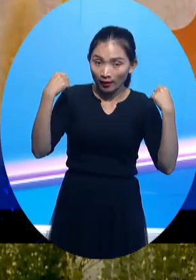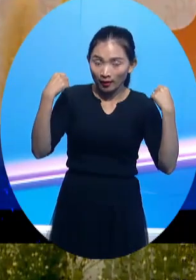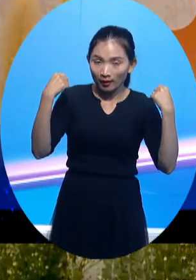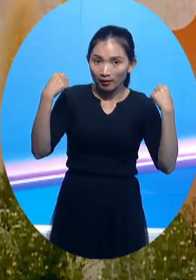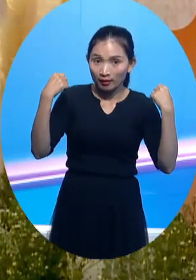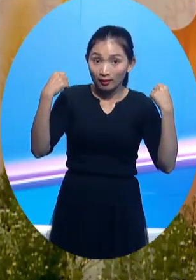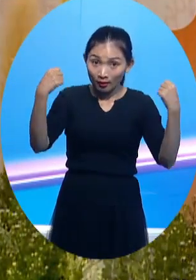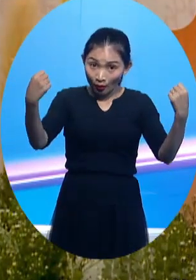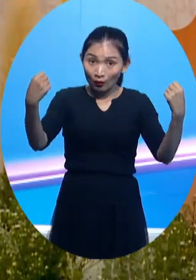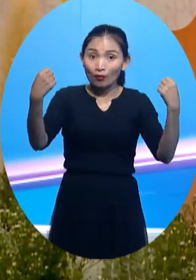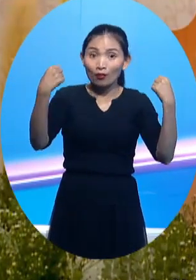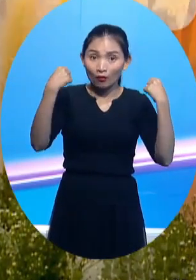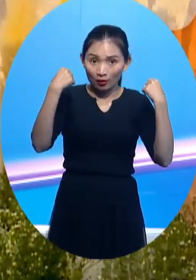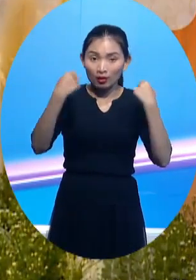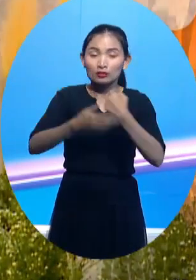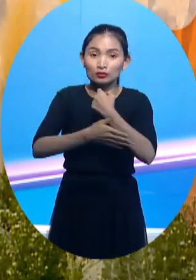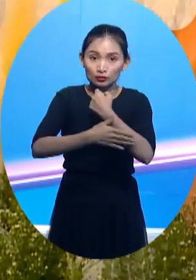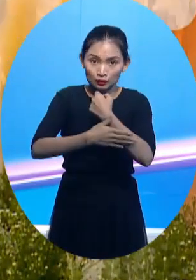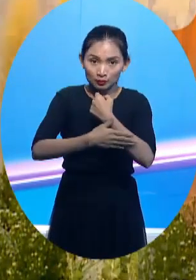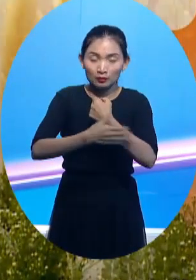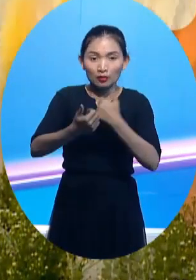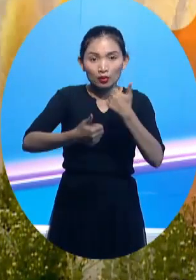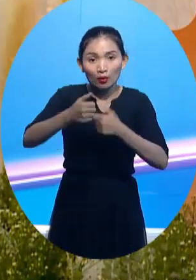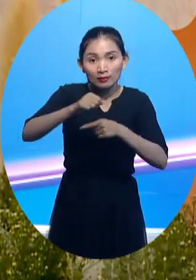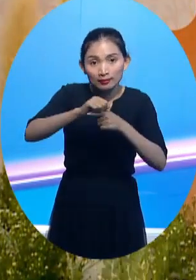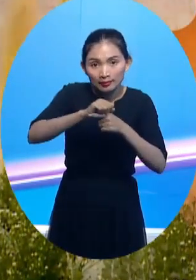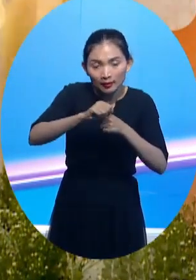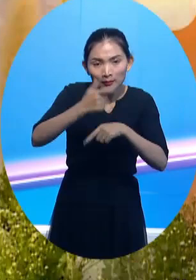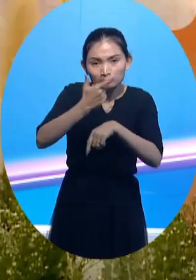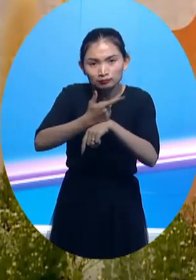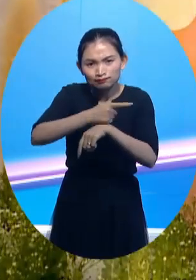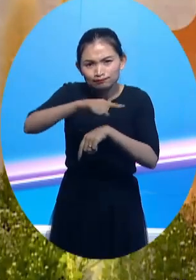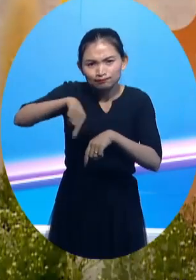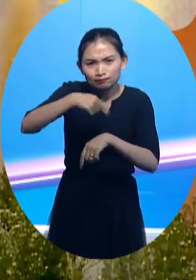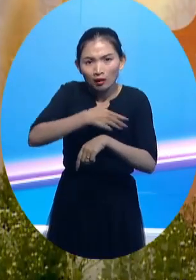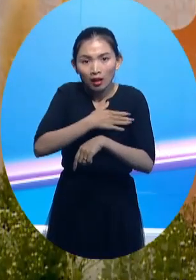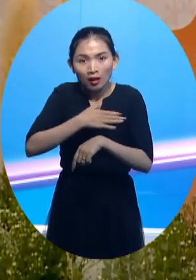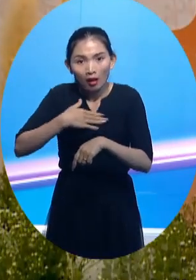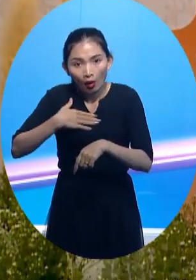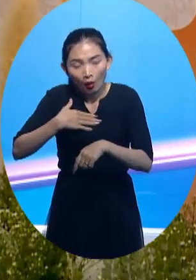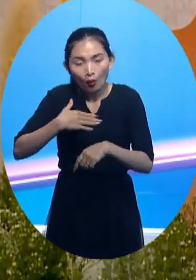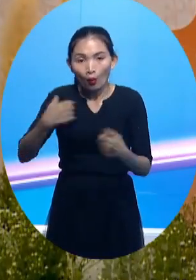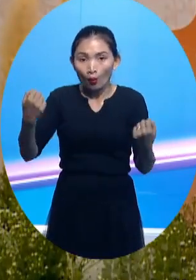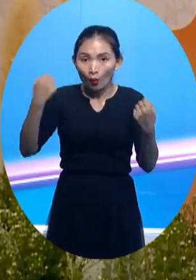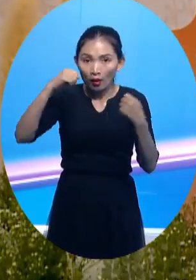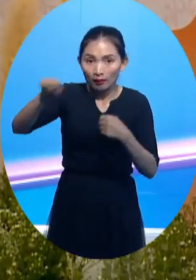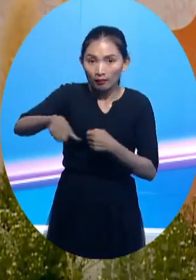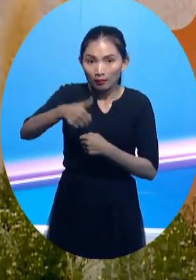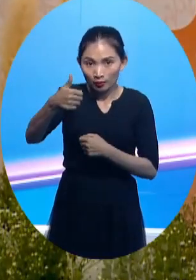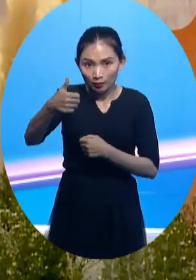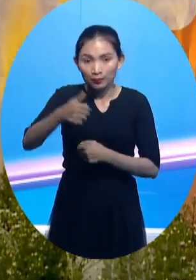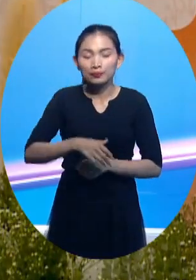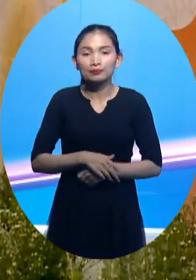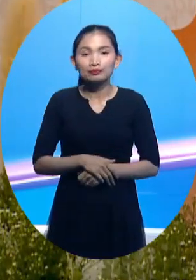khỏe thôi thì Yoga này song khoảng thời gian tập luyện nhất định thì nó sẽ có cá sự cải thiện rất đáng kể và đối với cái hành trình mà